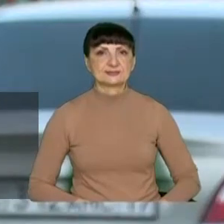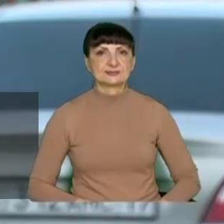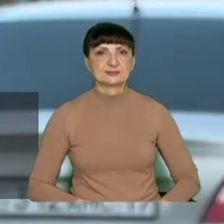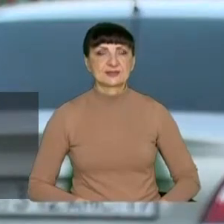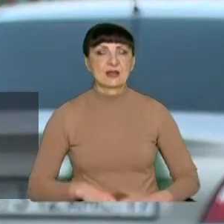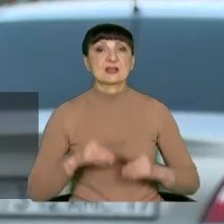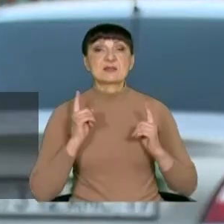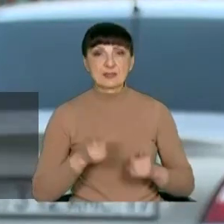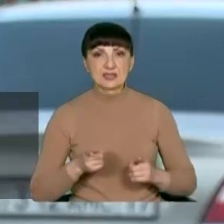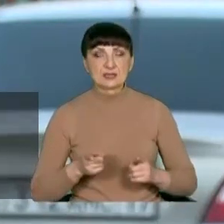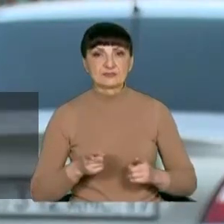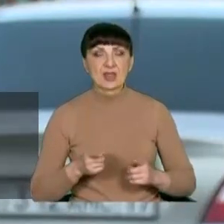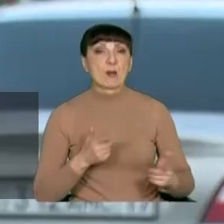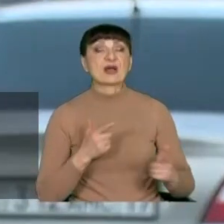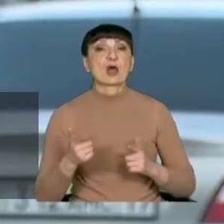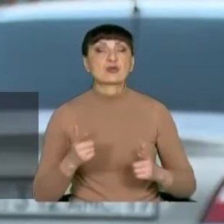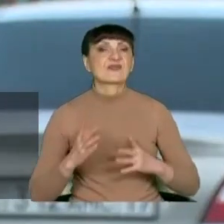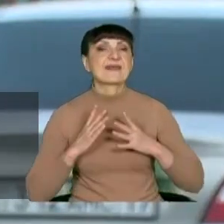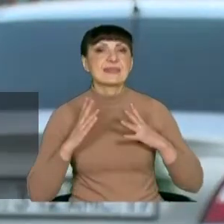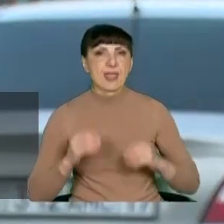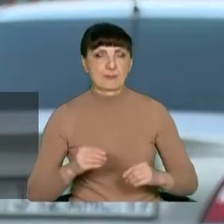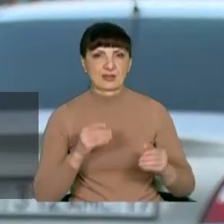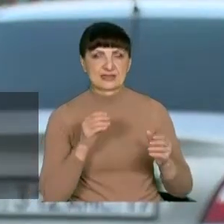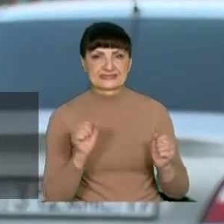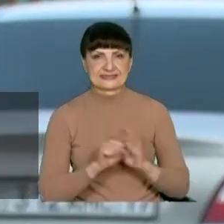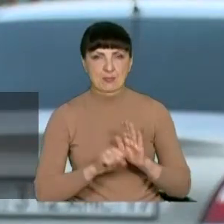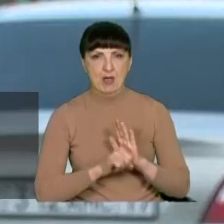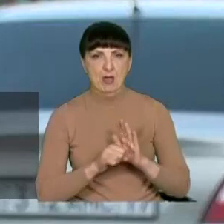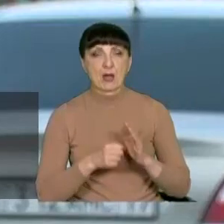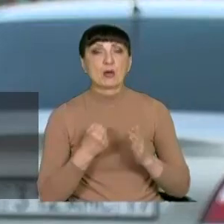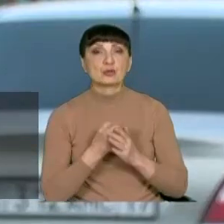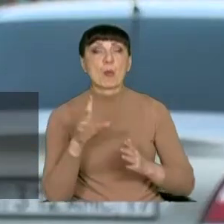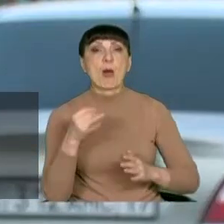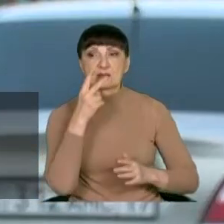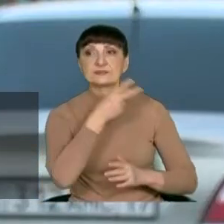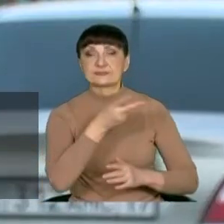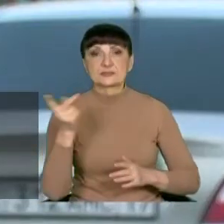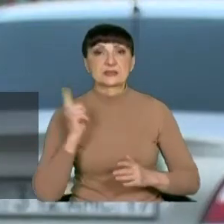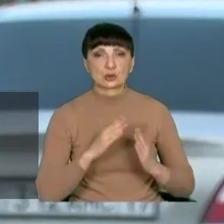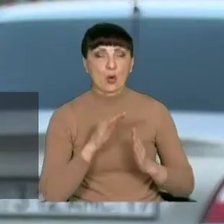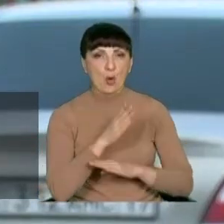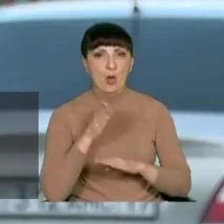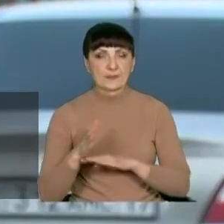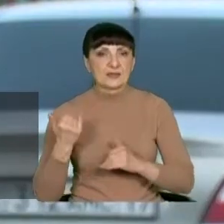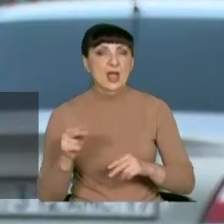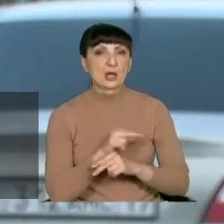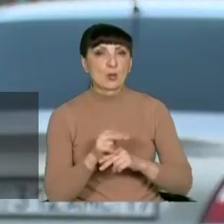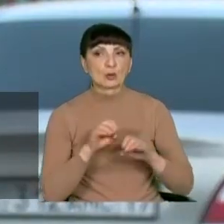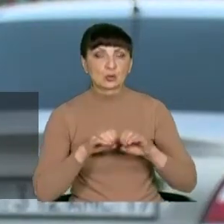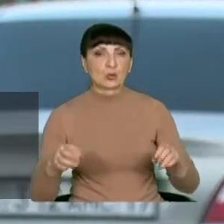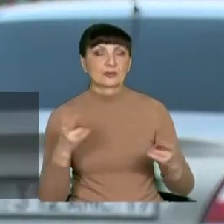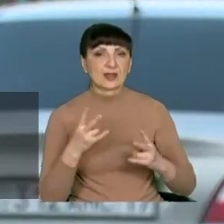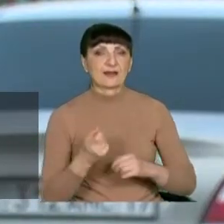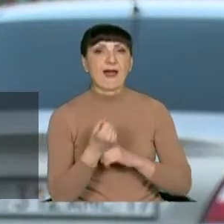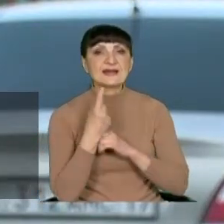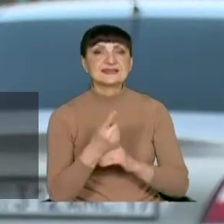На самом деле никакой подготовки не было. Посетите дома и посмотрите, как люди живут. Теперь ремонт труб нужен для